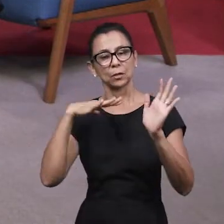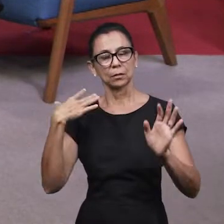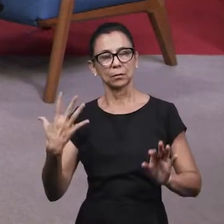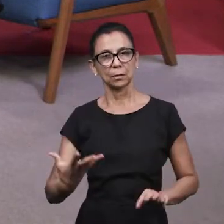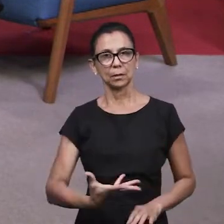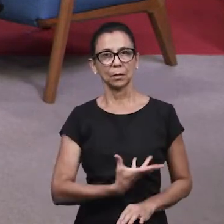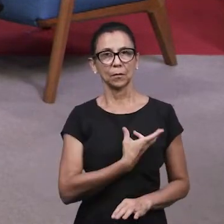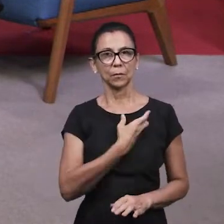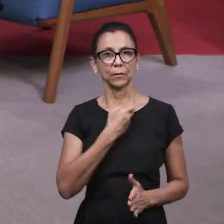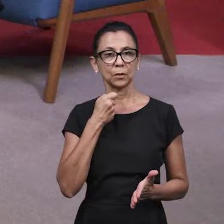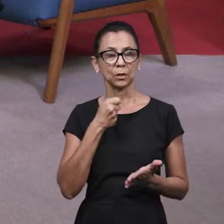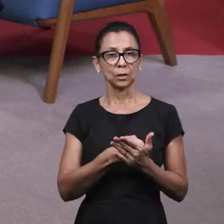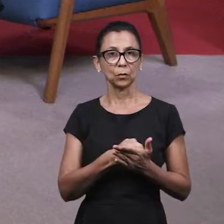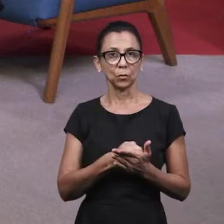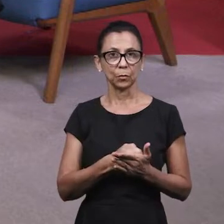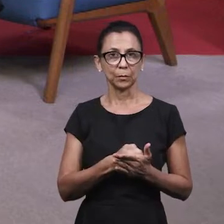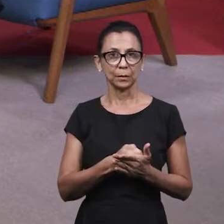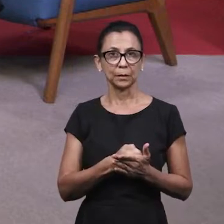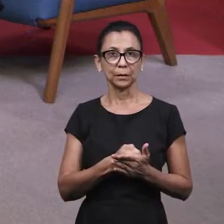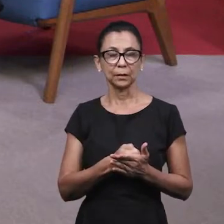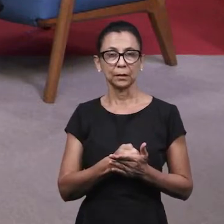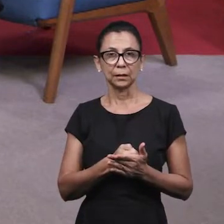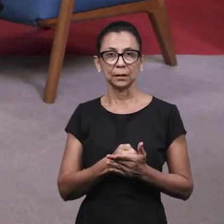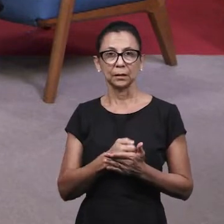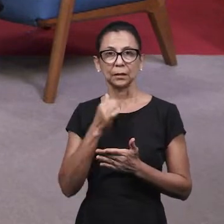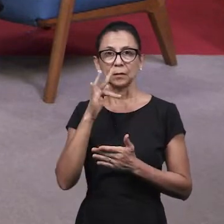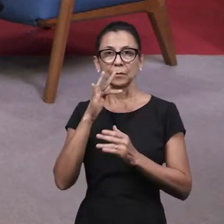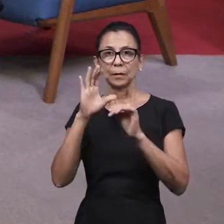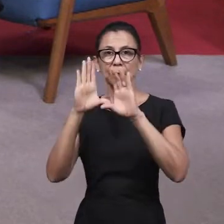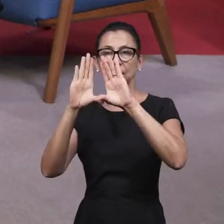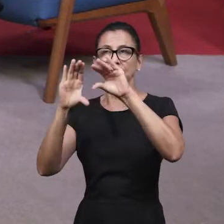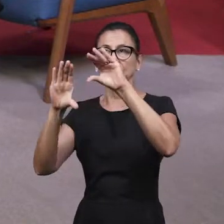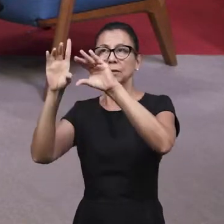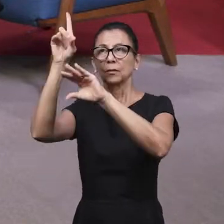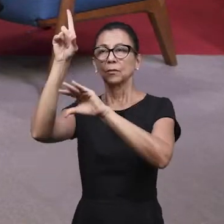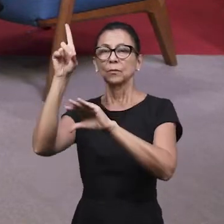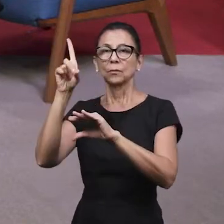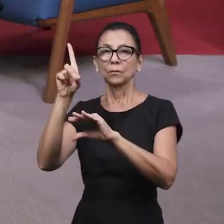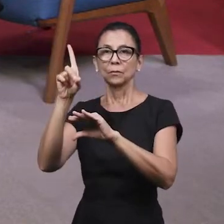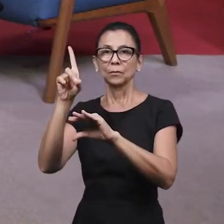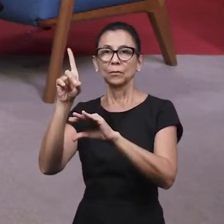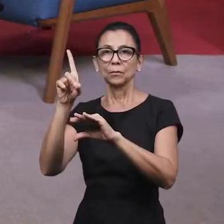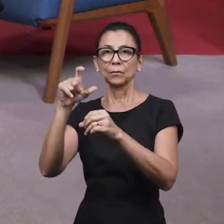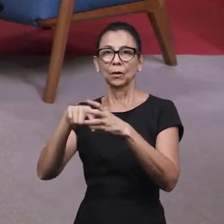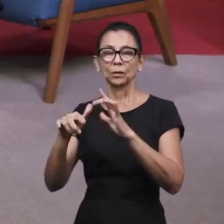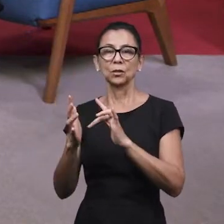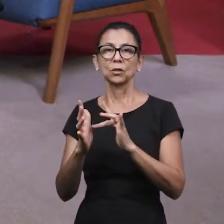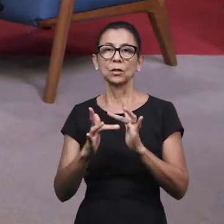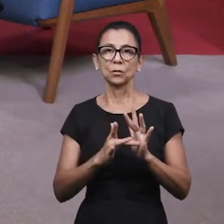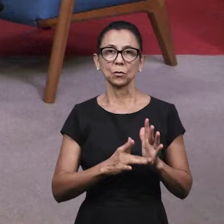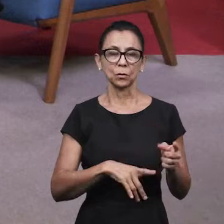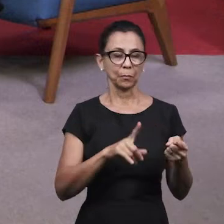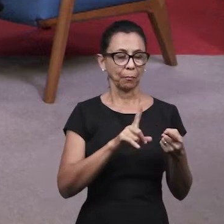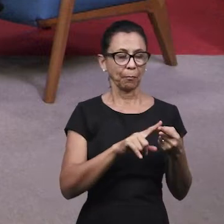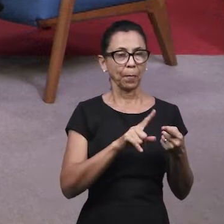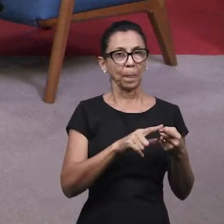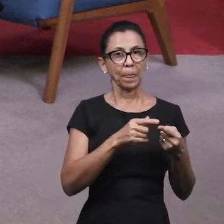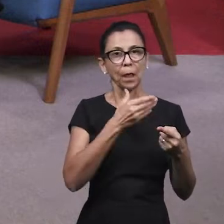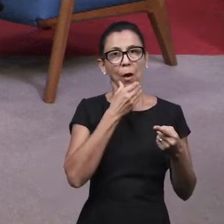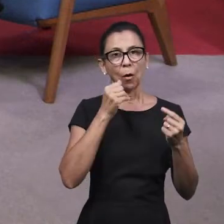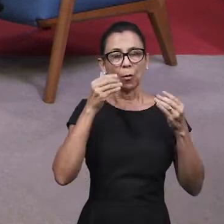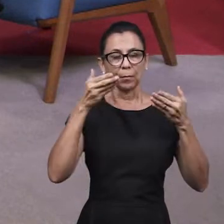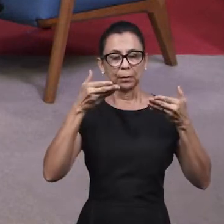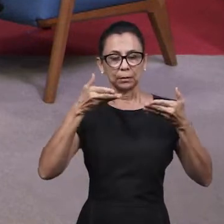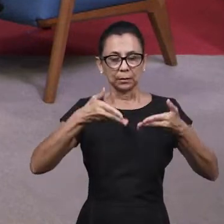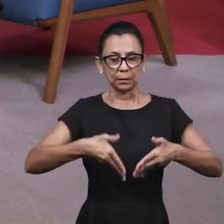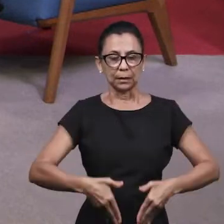complété dans la deuxième venue de Jésus. Parce qu'observez, le Seigneur Jésus est né comme un homme, il a vécu comme un homme, il est mort comme